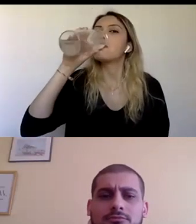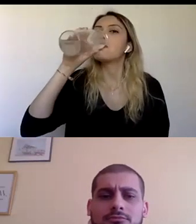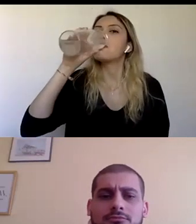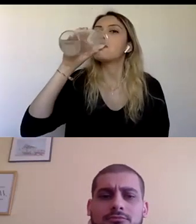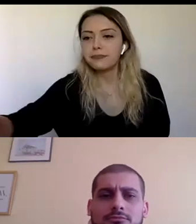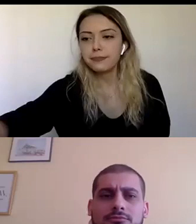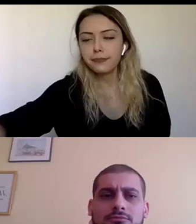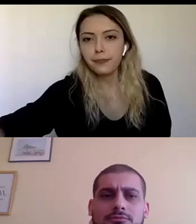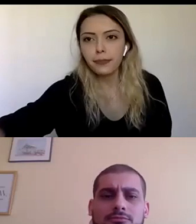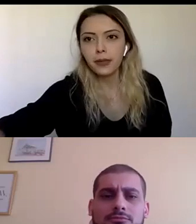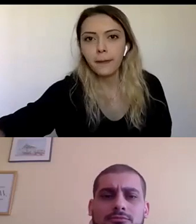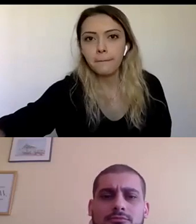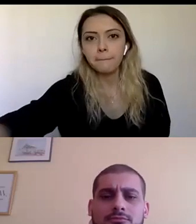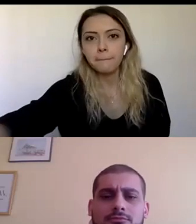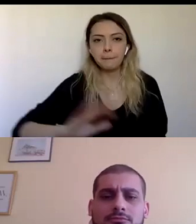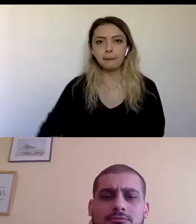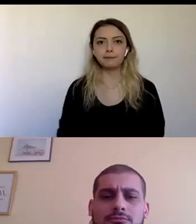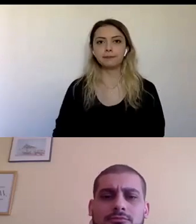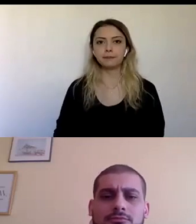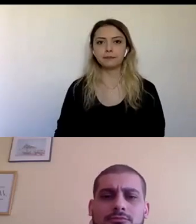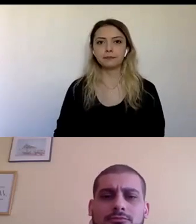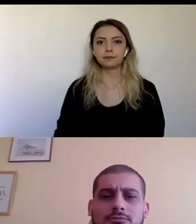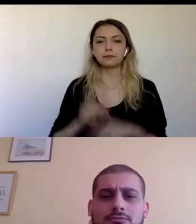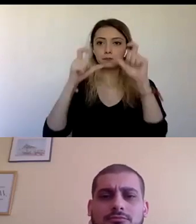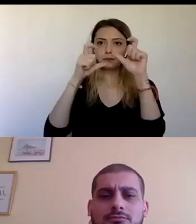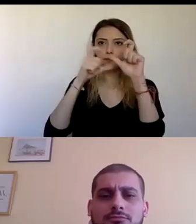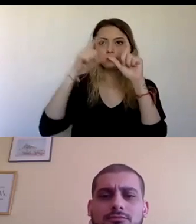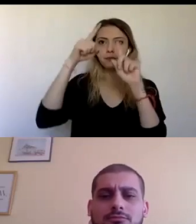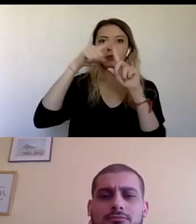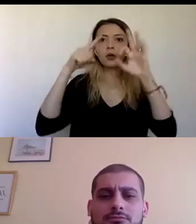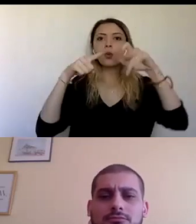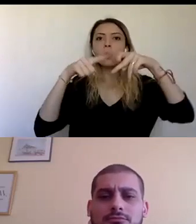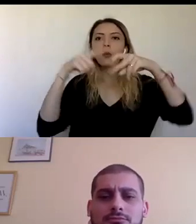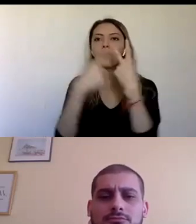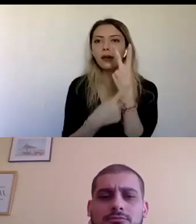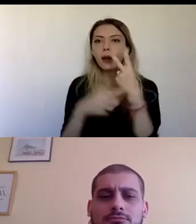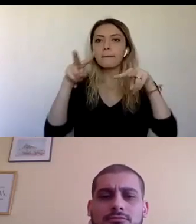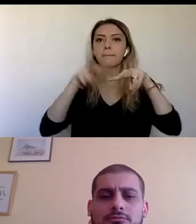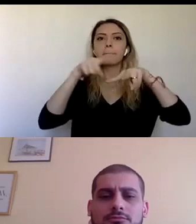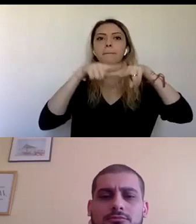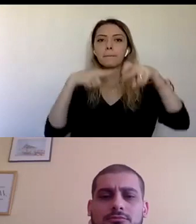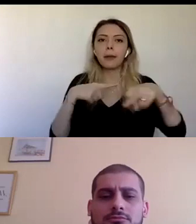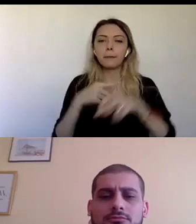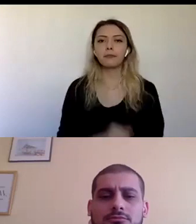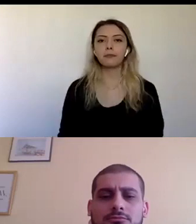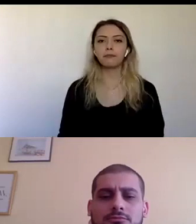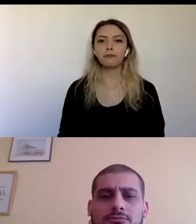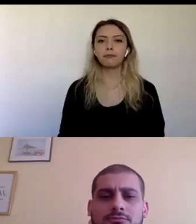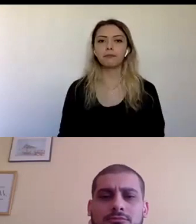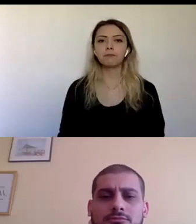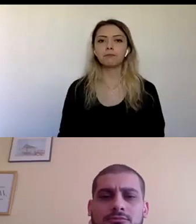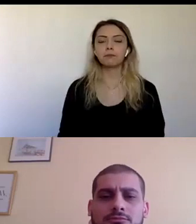Bu StoryMap aslında bir süreci hikayesini oluşturmak için önemli bir